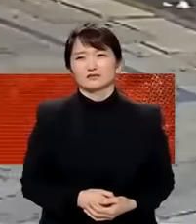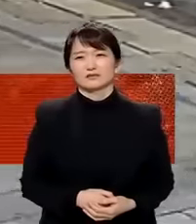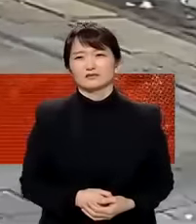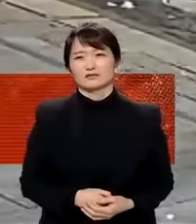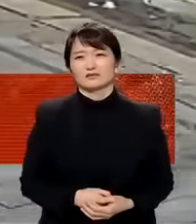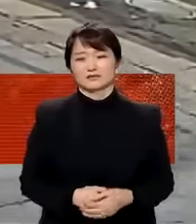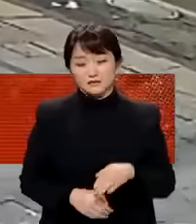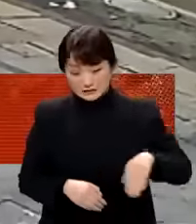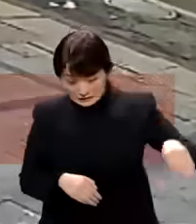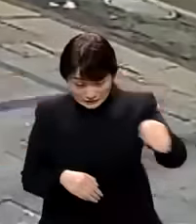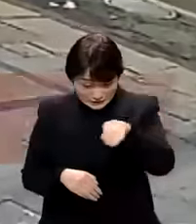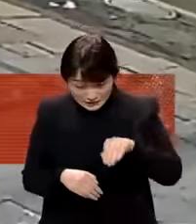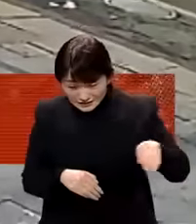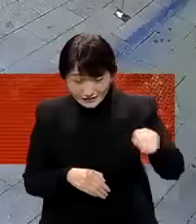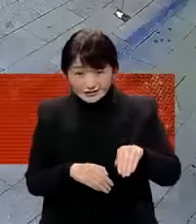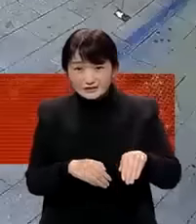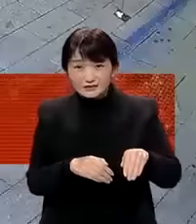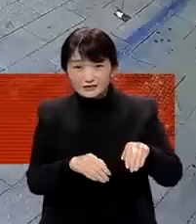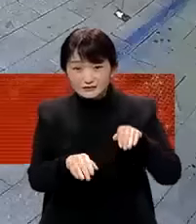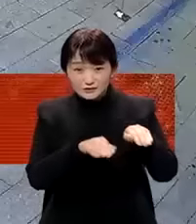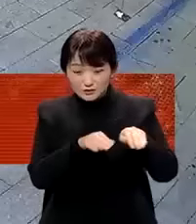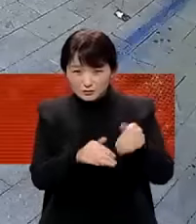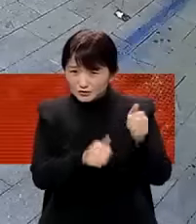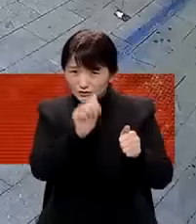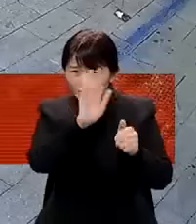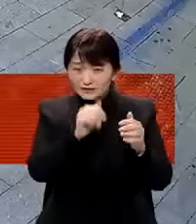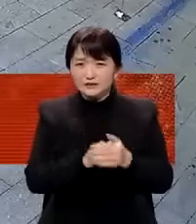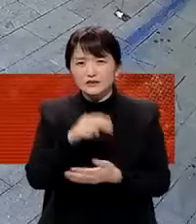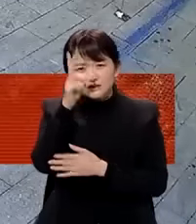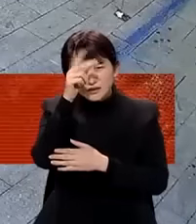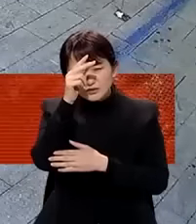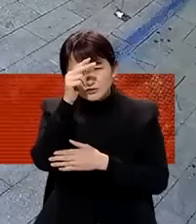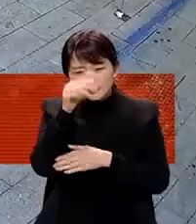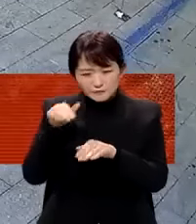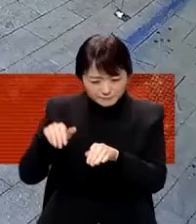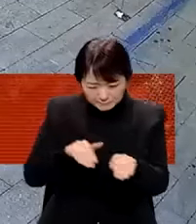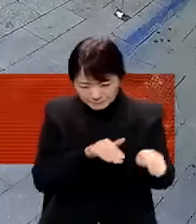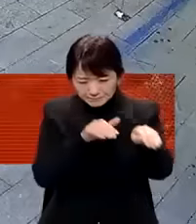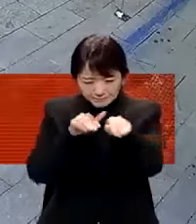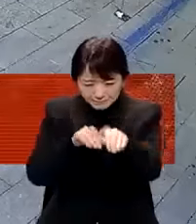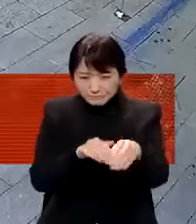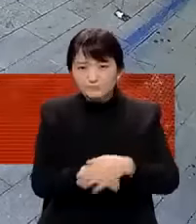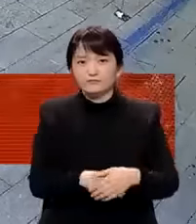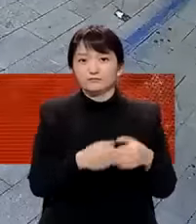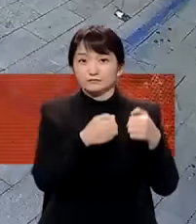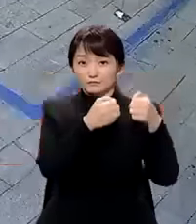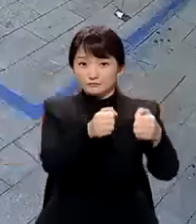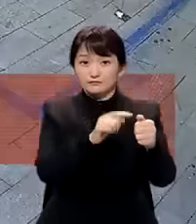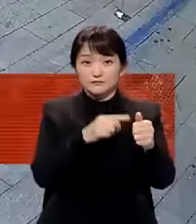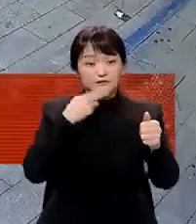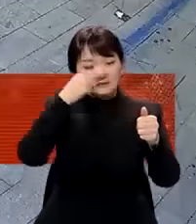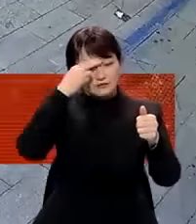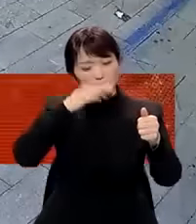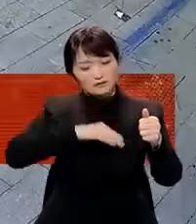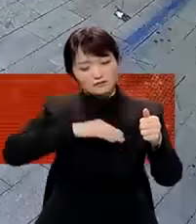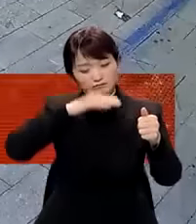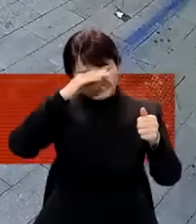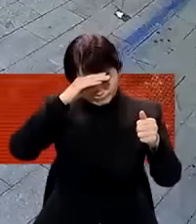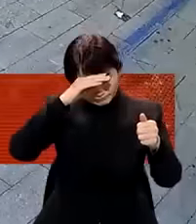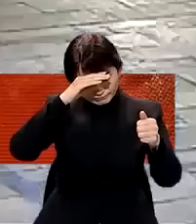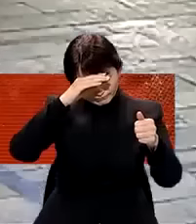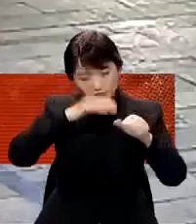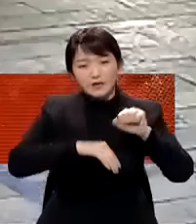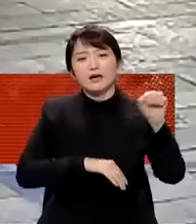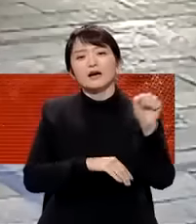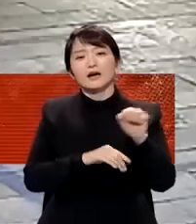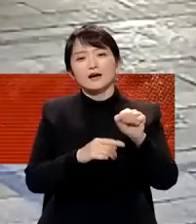이게 고개 운전이라 레이서 이런 거 아닙니다 그냥 경찰에게 쫓기고 있었던 겁니다 운전대를 잡은 사람이 만치 상태였기 때문입니다